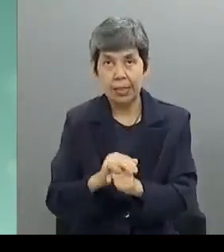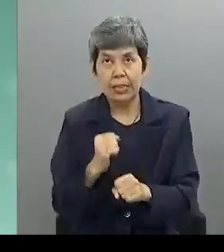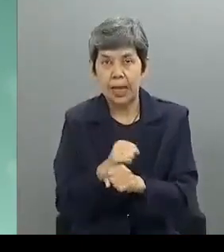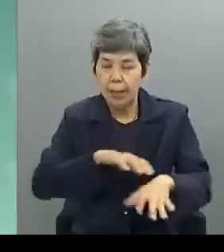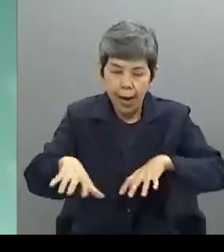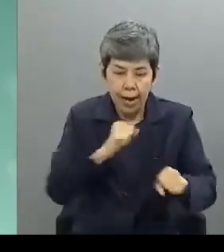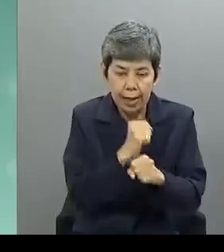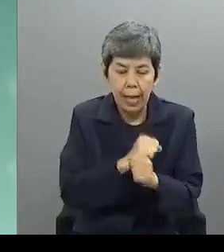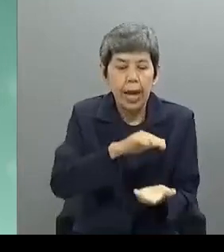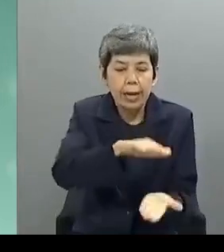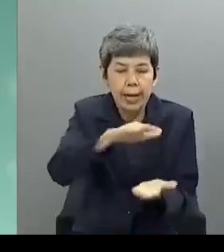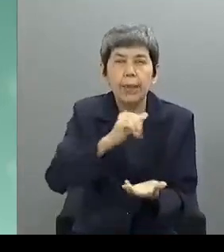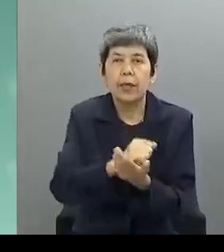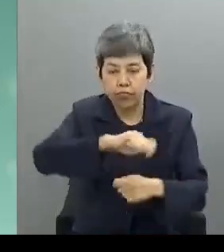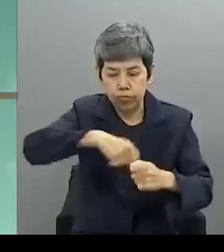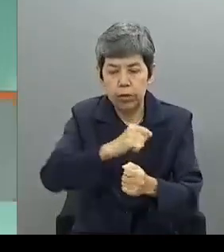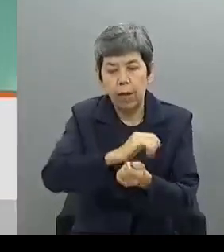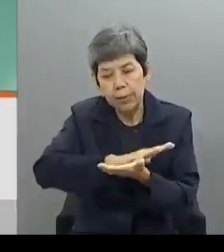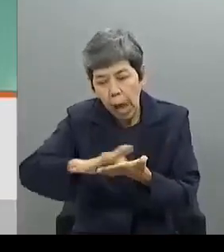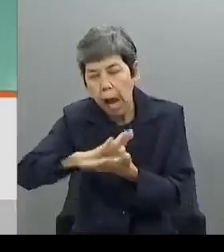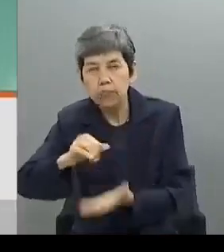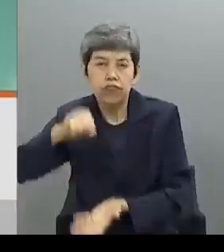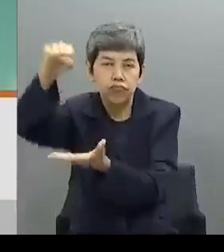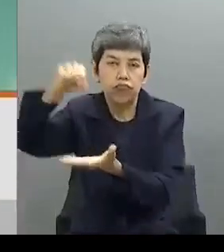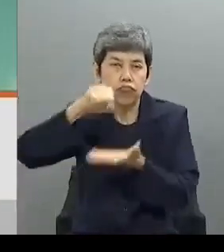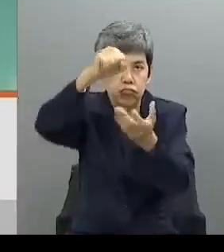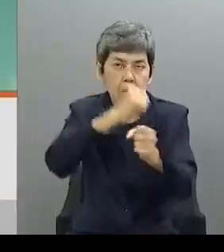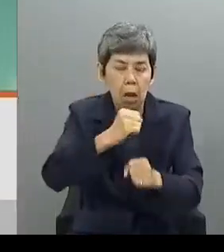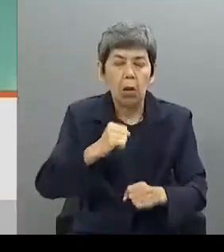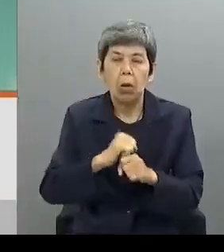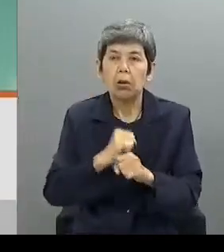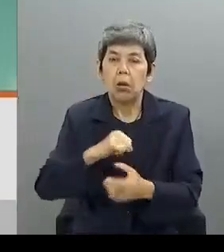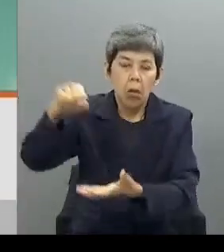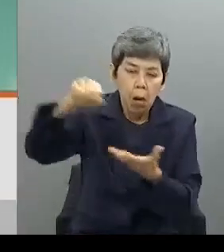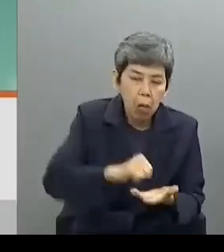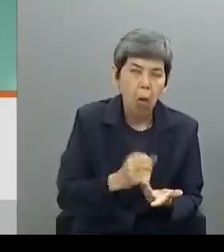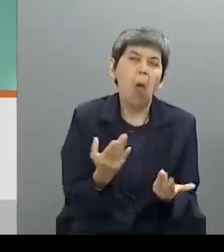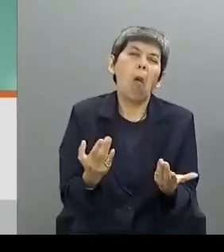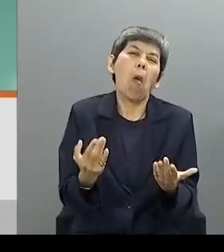อุปกรณ์ในการทำอาหารขึ้นชั้นโดยไม่รู้ว่าจะนำกลับมาใช้งานได้อีกครั้งเมื่อ